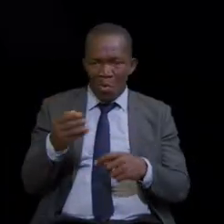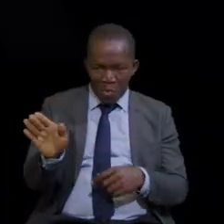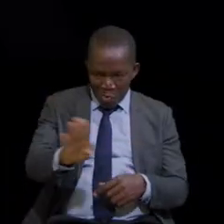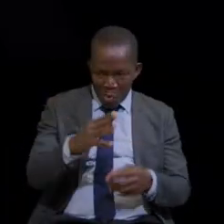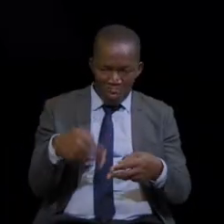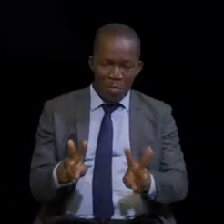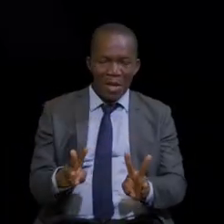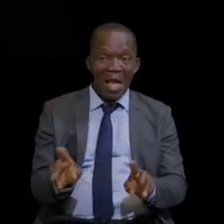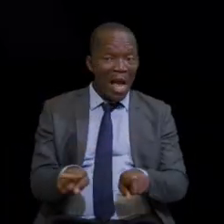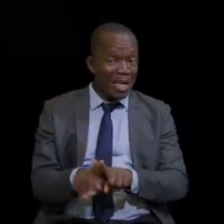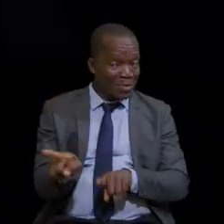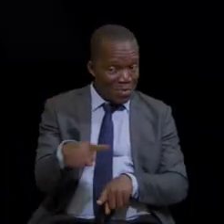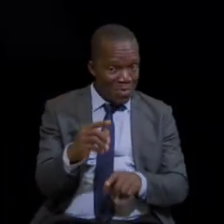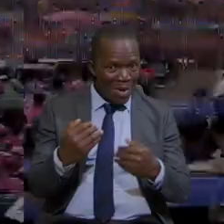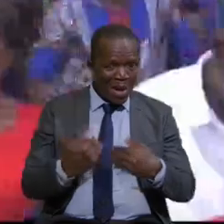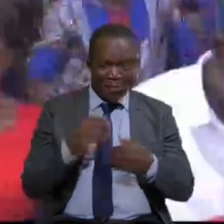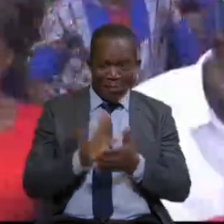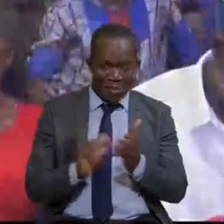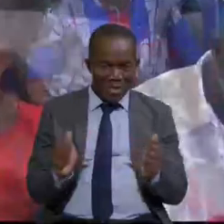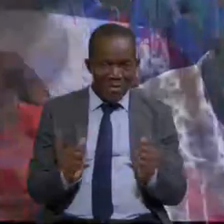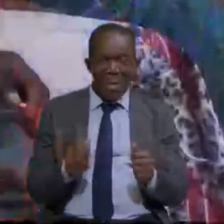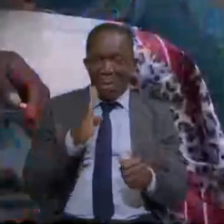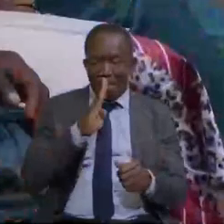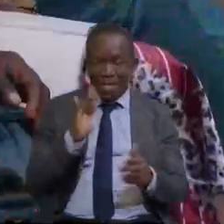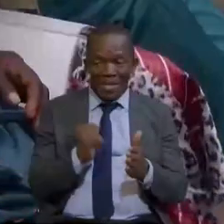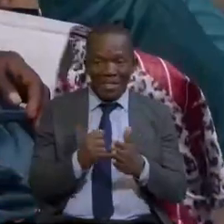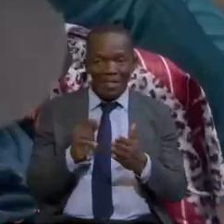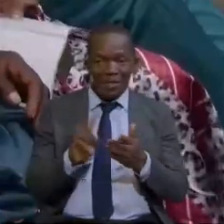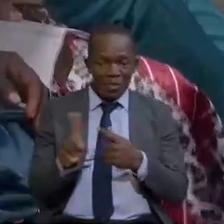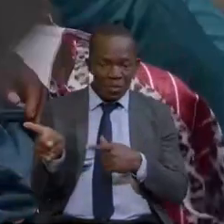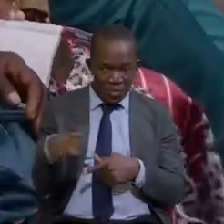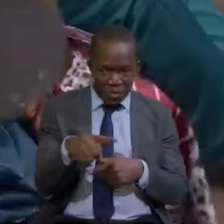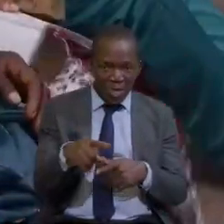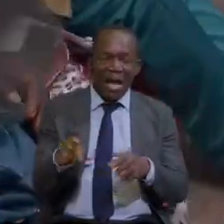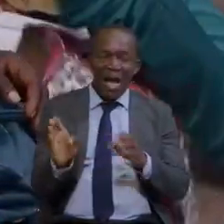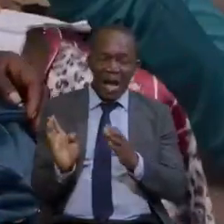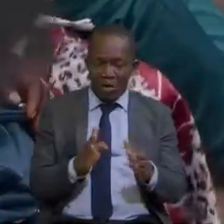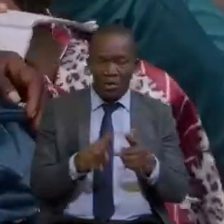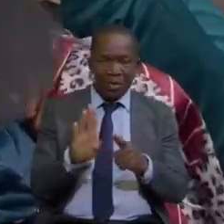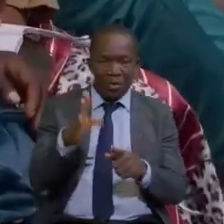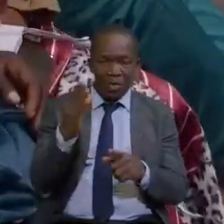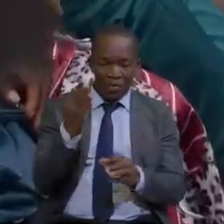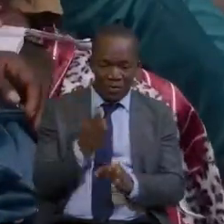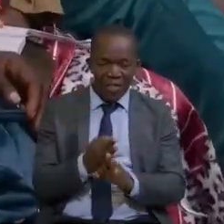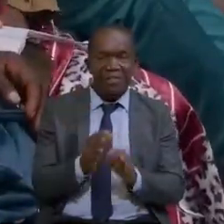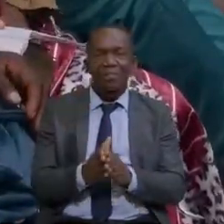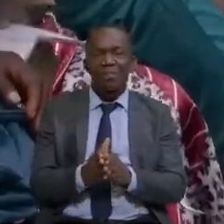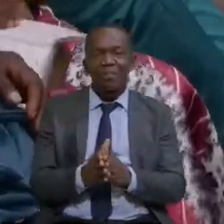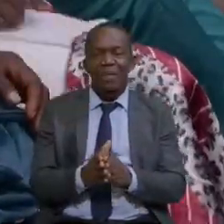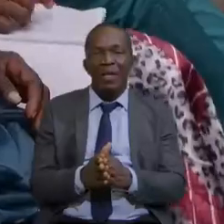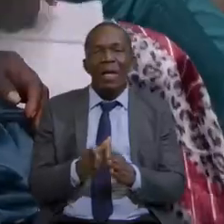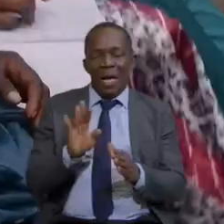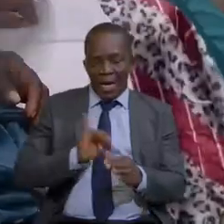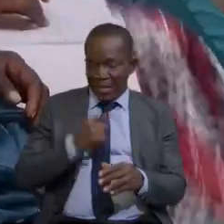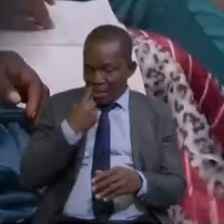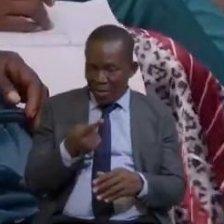va, et qu'il te soit fait selon ta foi. Et je te dis, par les paroles de Jésus-Christ, après le